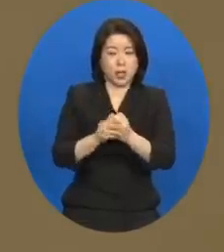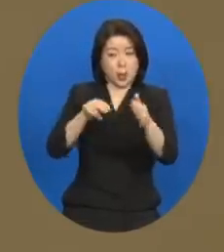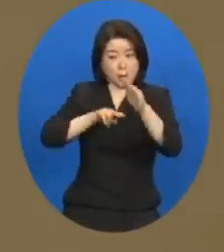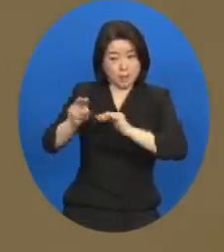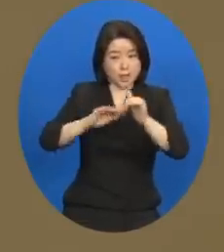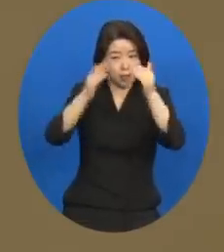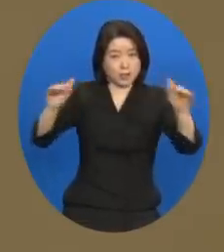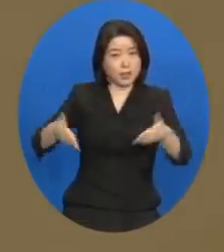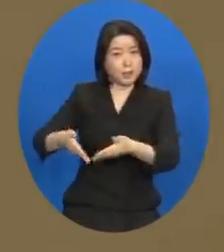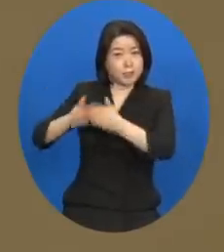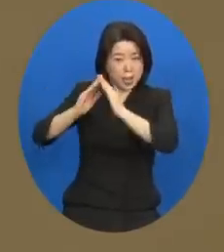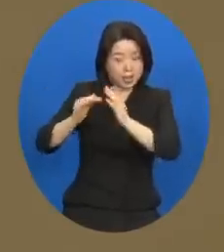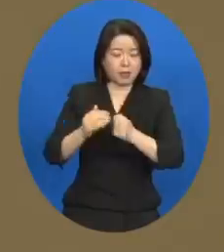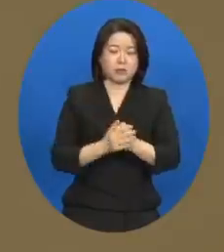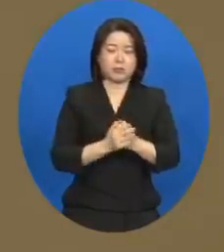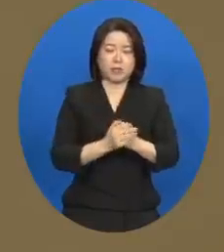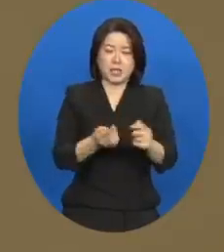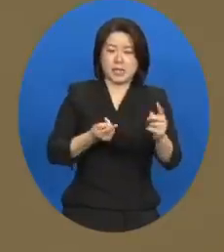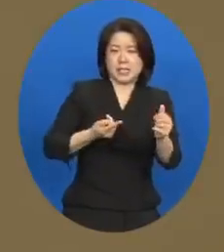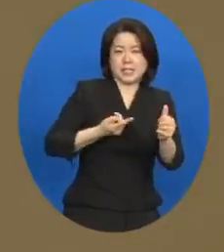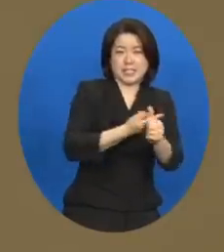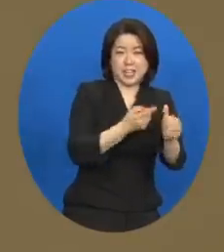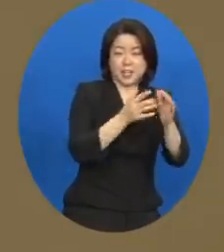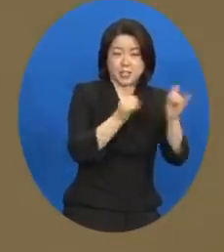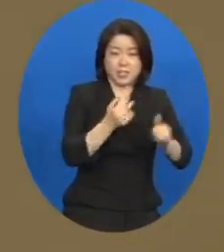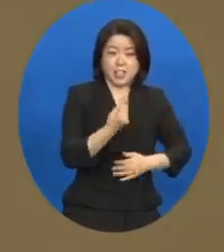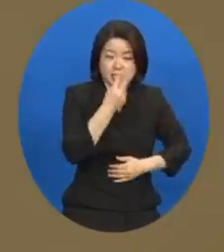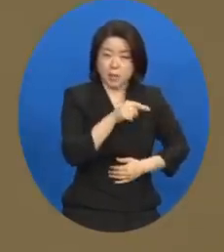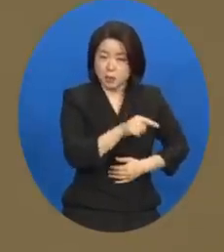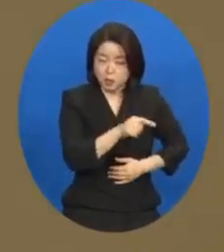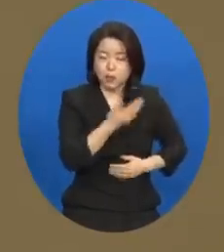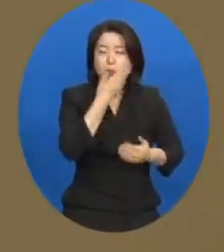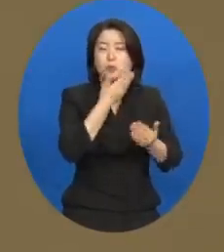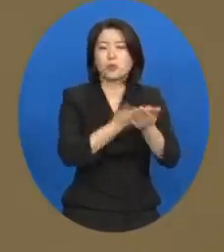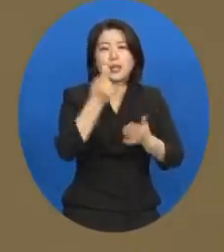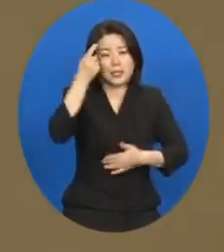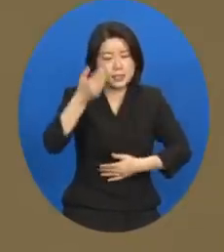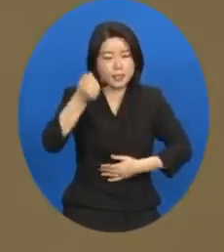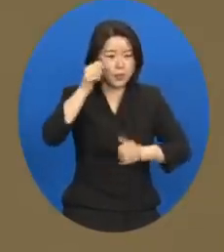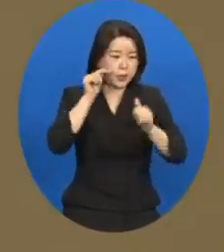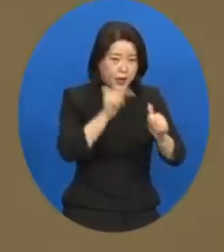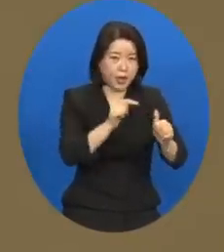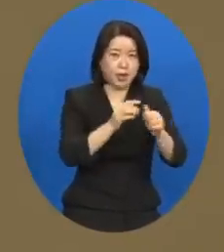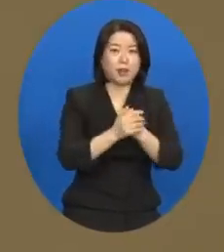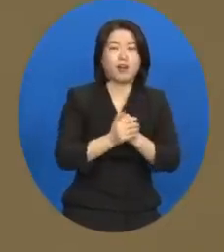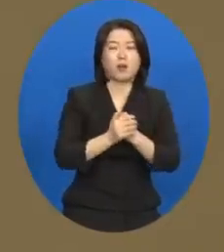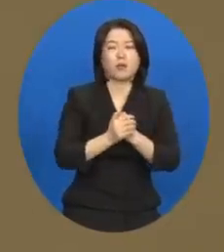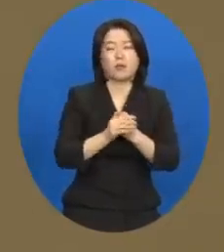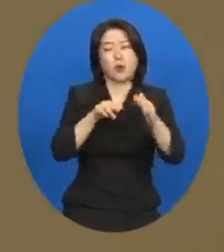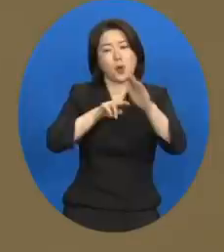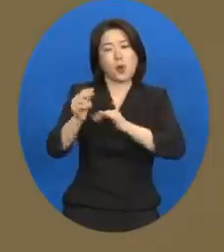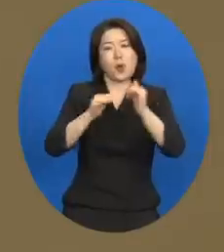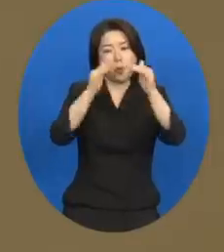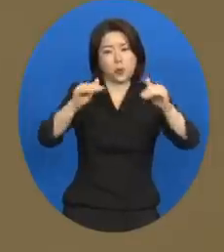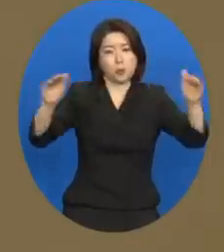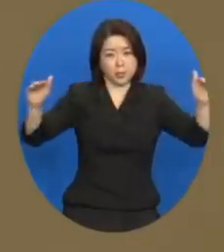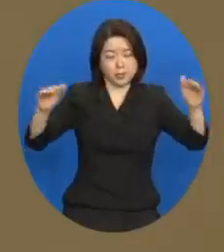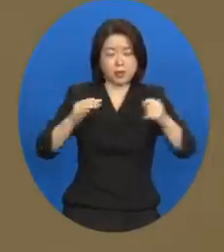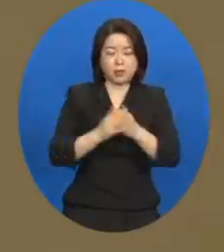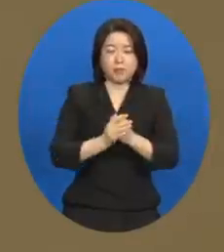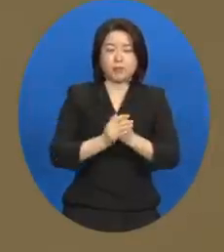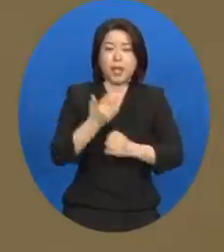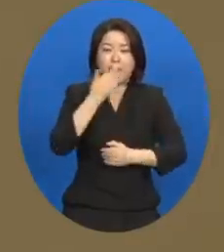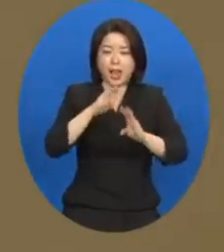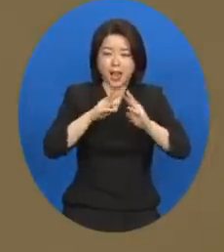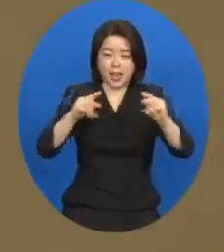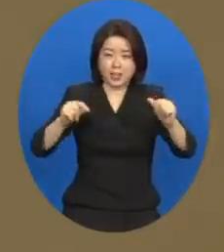겁니다. 살인자의 생명도 귀하게 여기라. 그래서 도피성을 가나안 땅 전역에 여섯